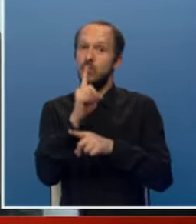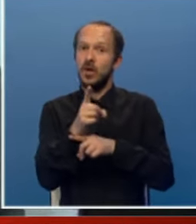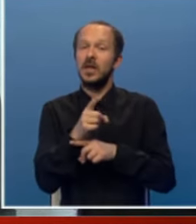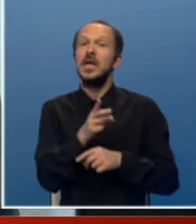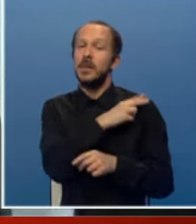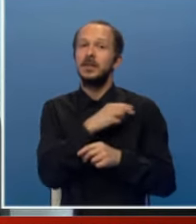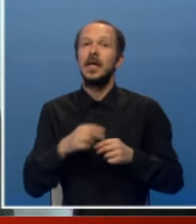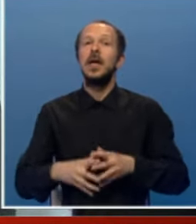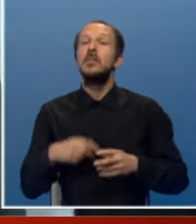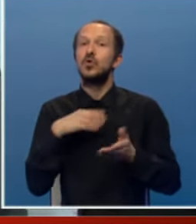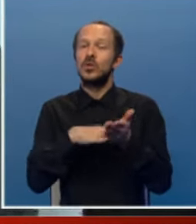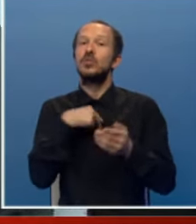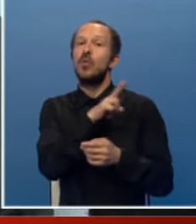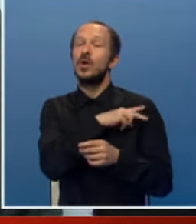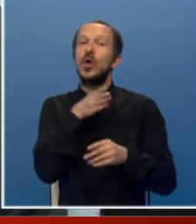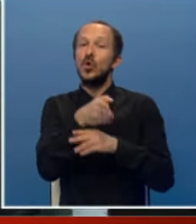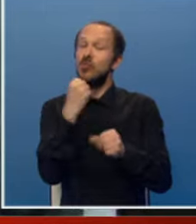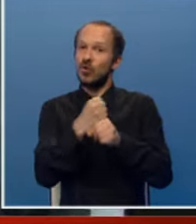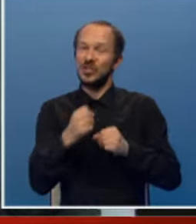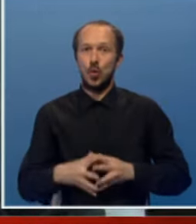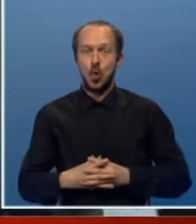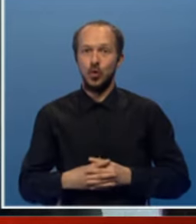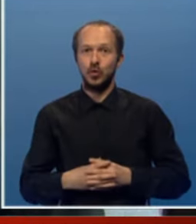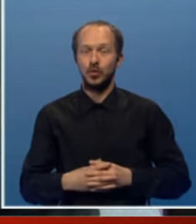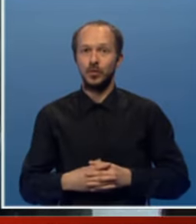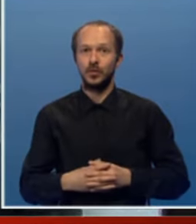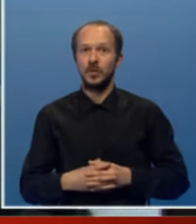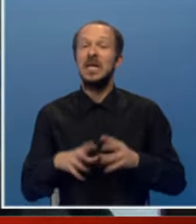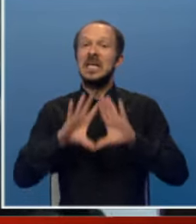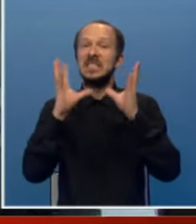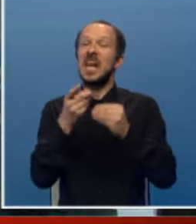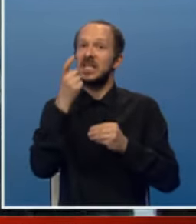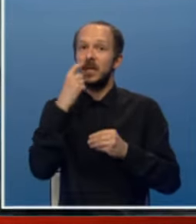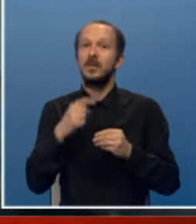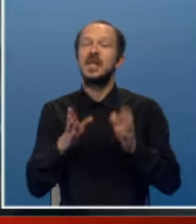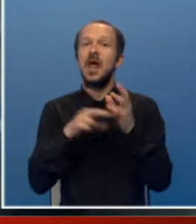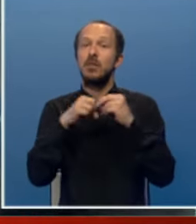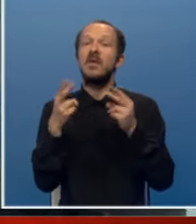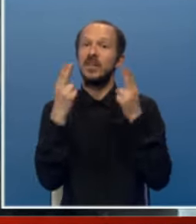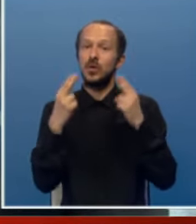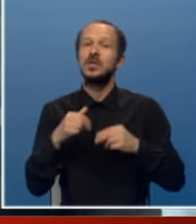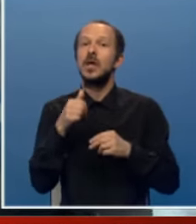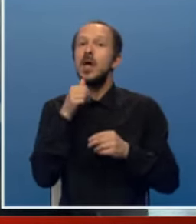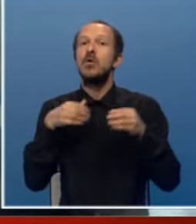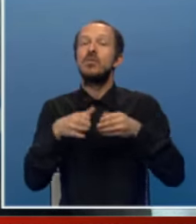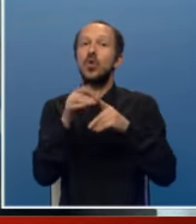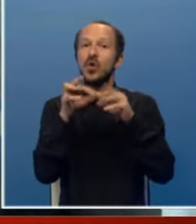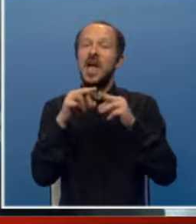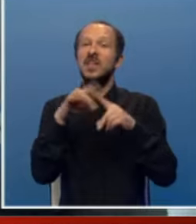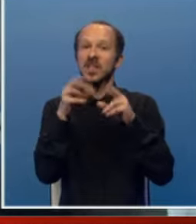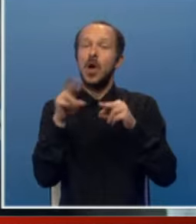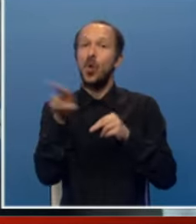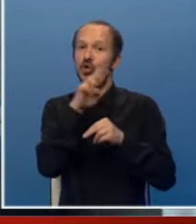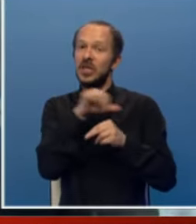eno imate dopseg, gdje smo morali da uđemo u tu proceduru. Cijela Srebrenica na BB. Vrijednosti Josipa Broza Tita ste uništili,